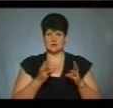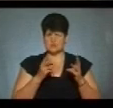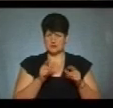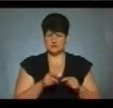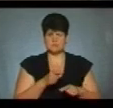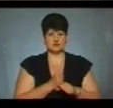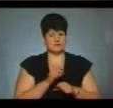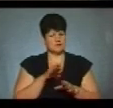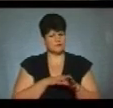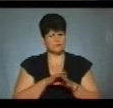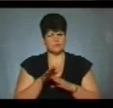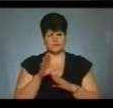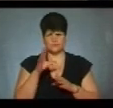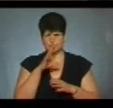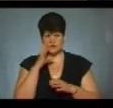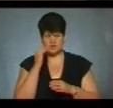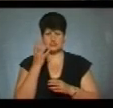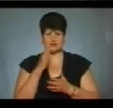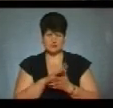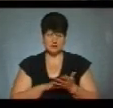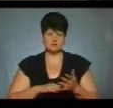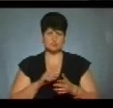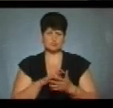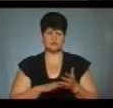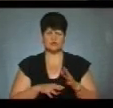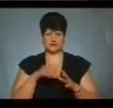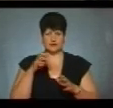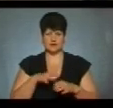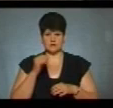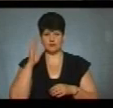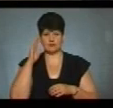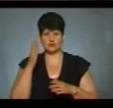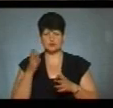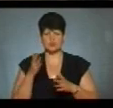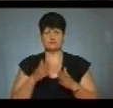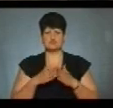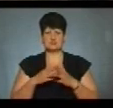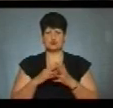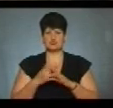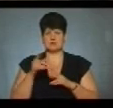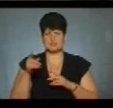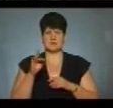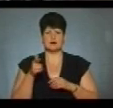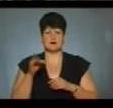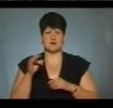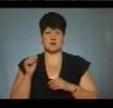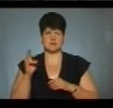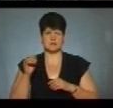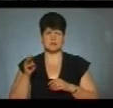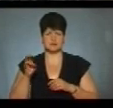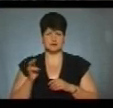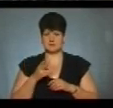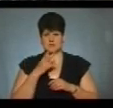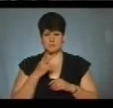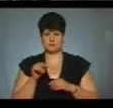ніч і далі працюють, викачують воду де, в сусідньому селі. Село Гранітне. Ми не бачимо тут